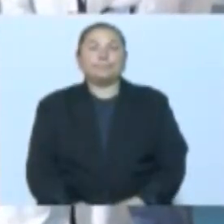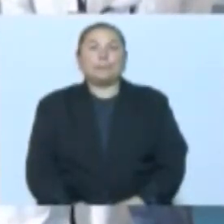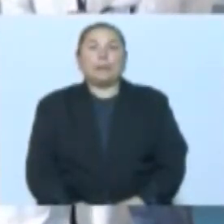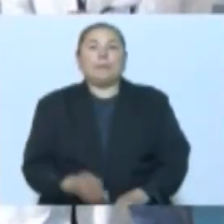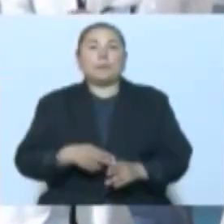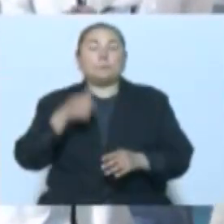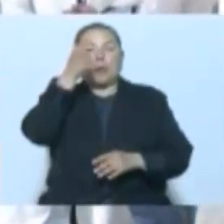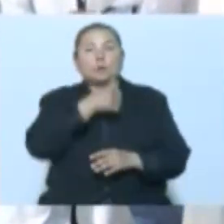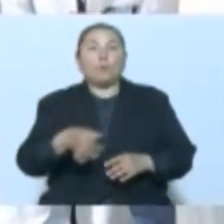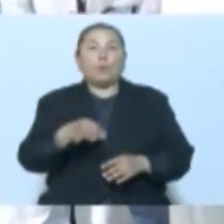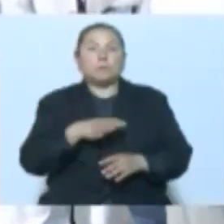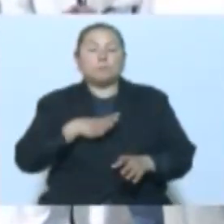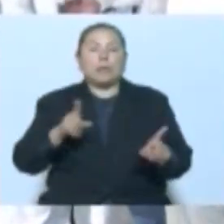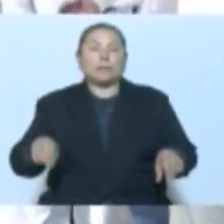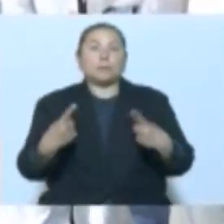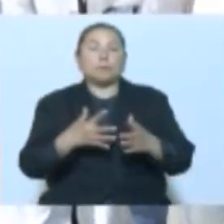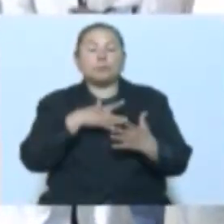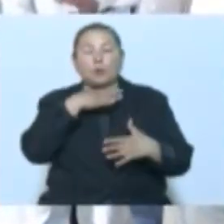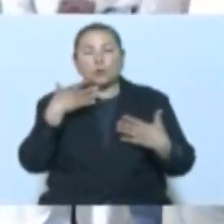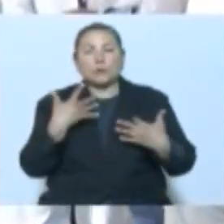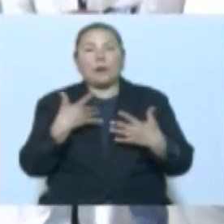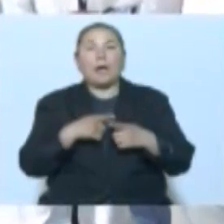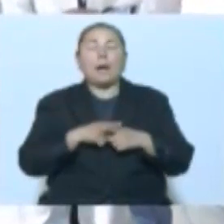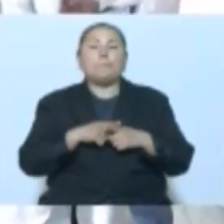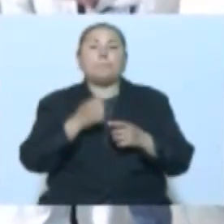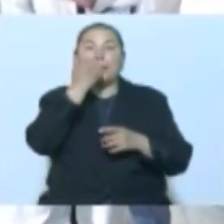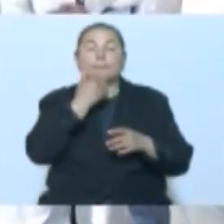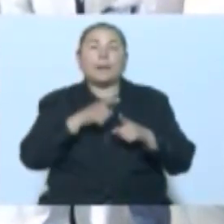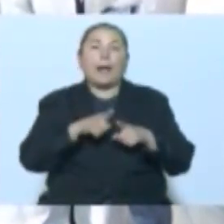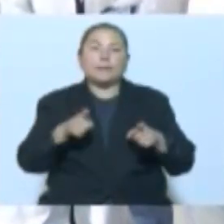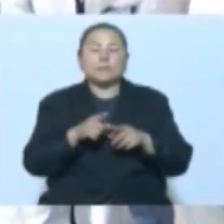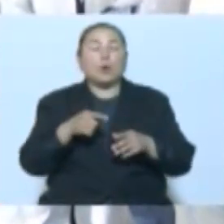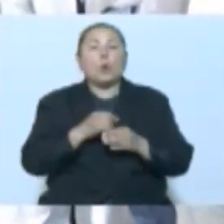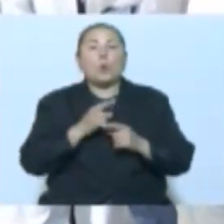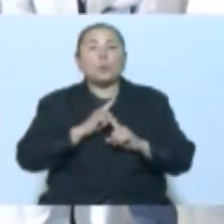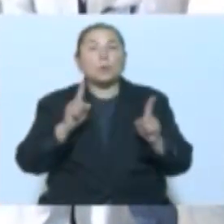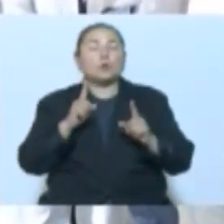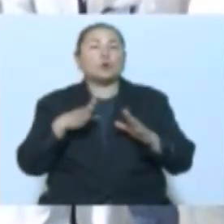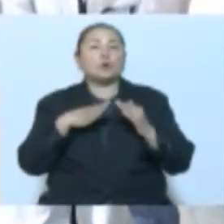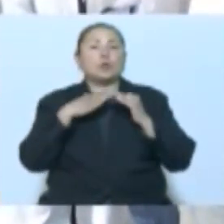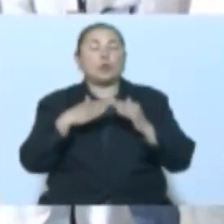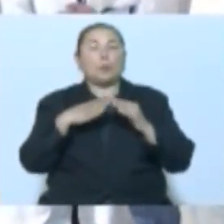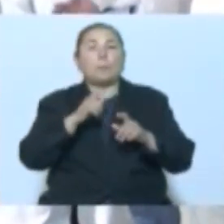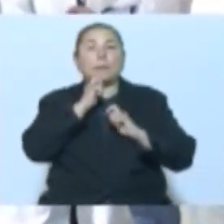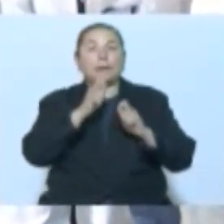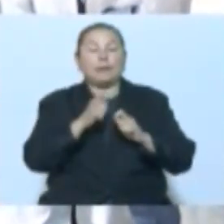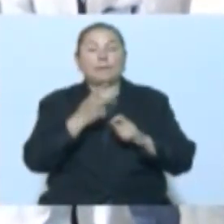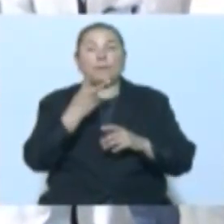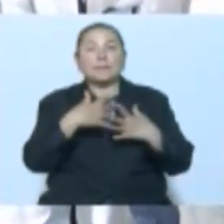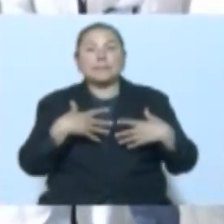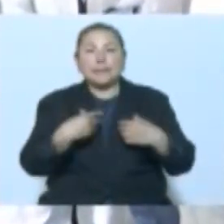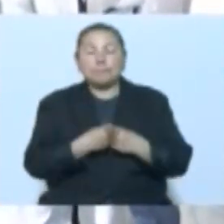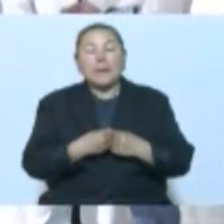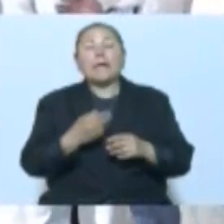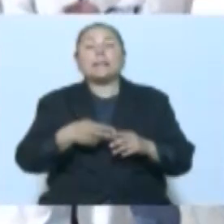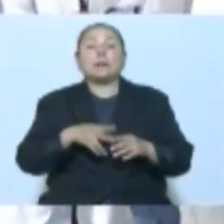В этом году в регионе было организовано множество благотворительных акций. Уникальность в том, что мы подарили жилье двум семьям. Ведь отмечать праздник